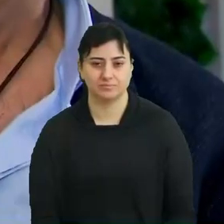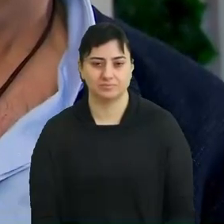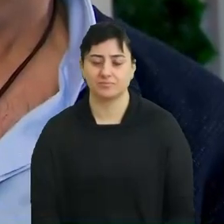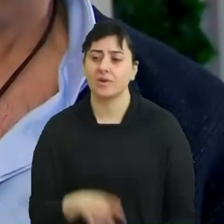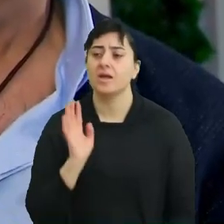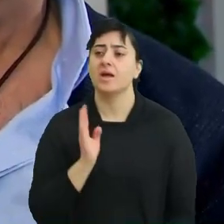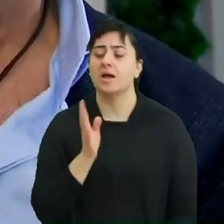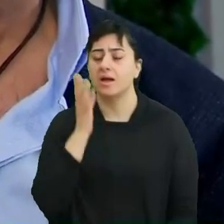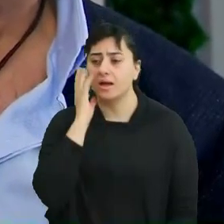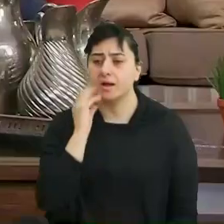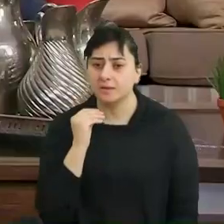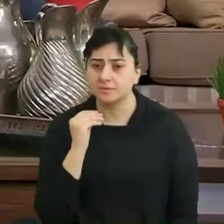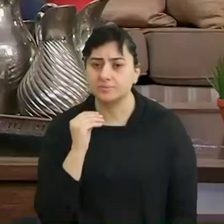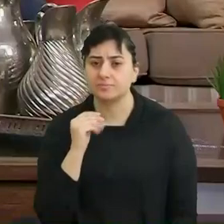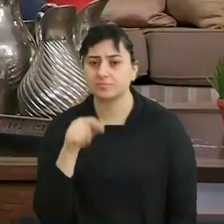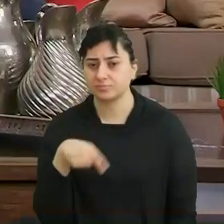Ha,